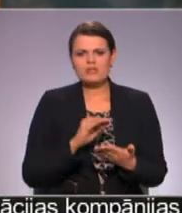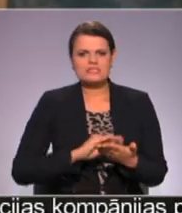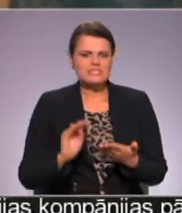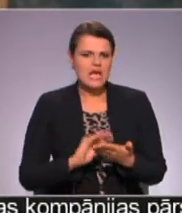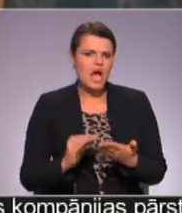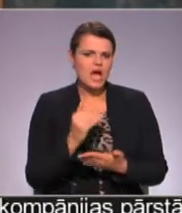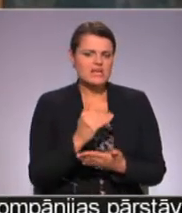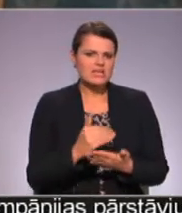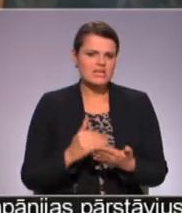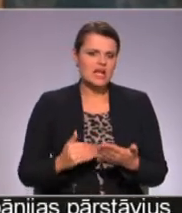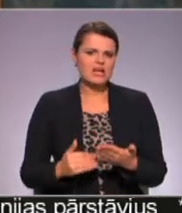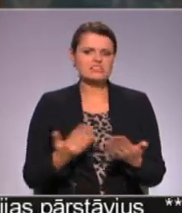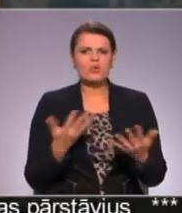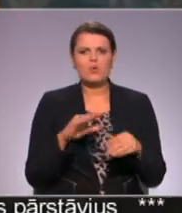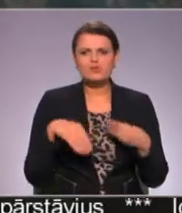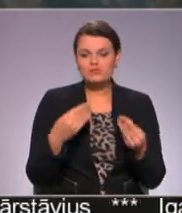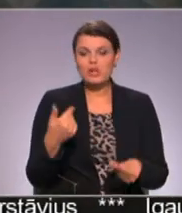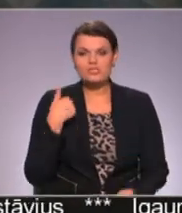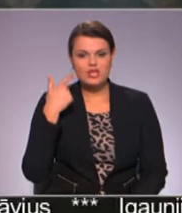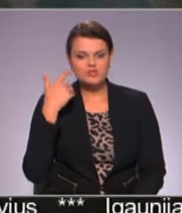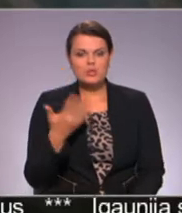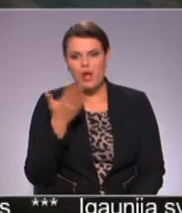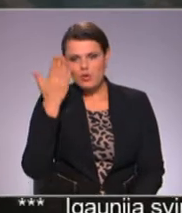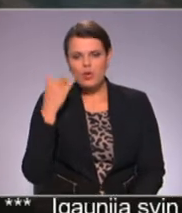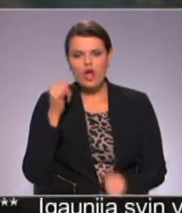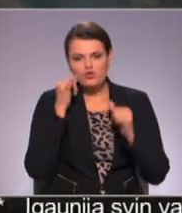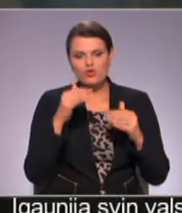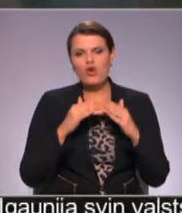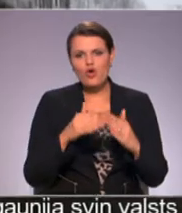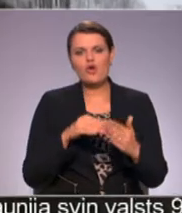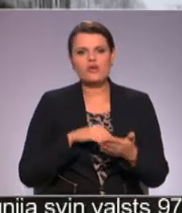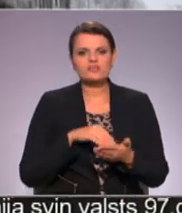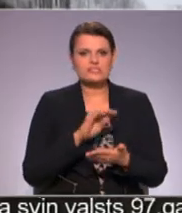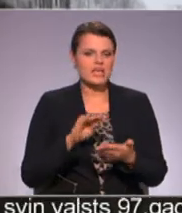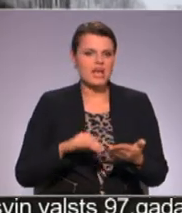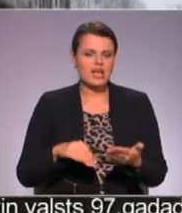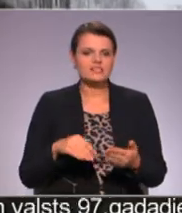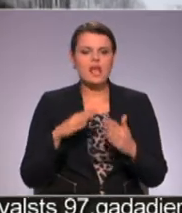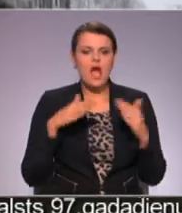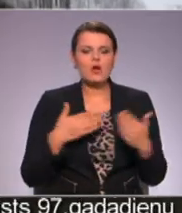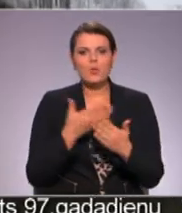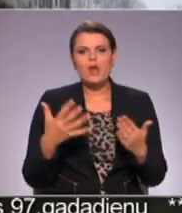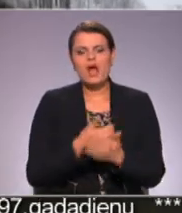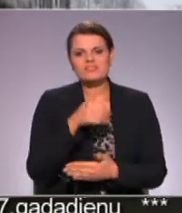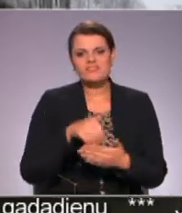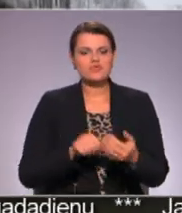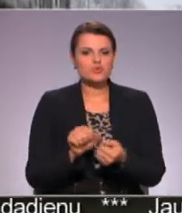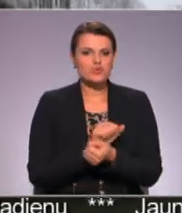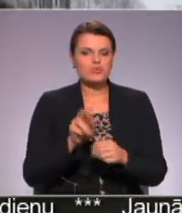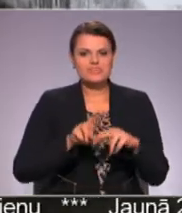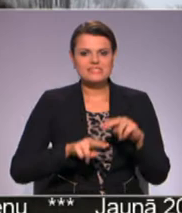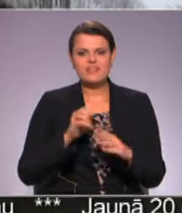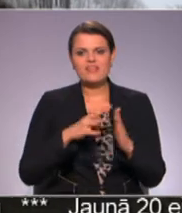ir tā kā meldņemt vai dots kaut kas, es domāju, kaut kāds saraksts. Man prātā tā neienāca. Ēka, kurā atrasti vēsturiskie dokumenti,